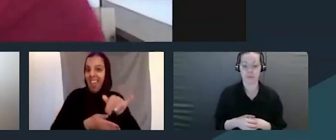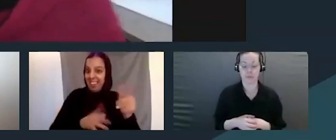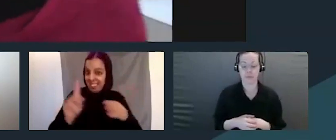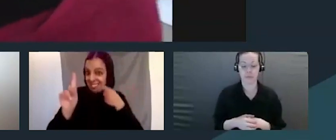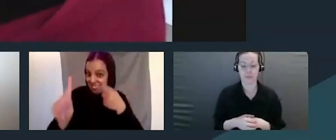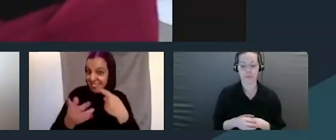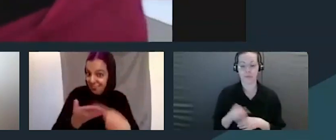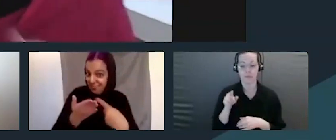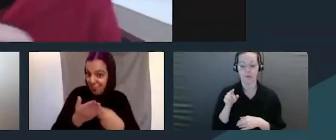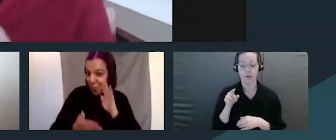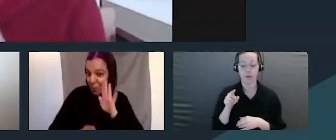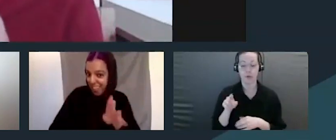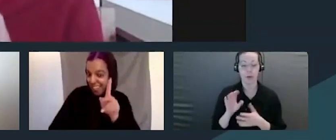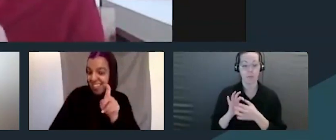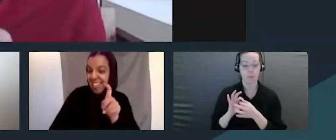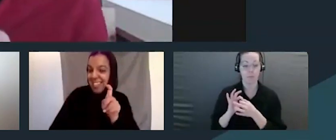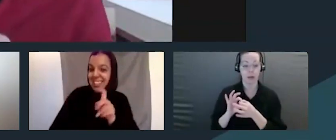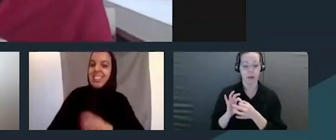Mirek?